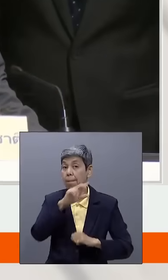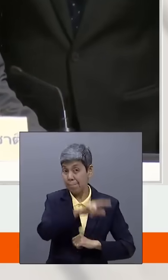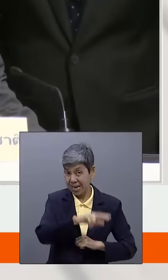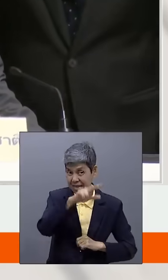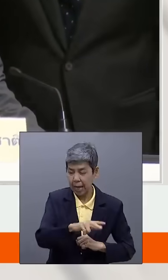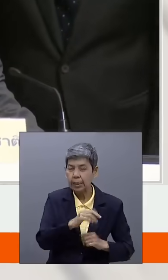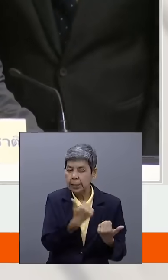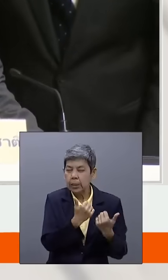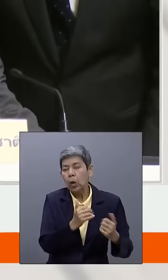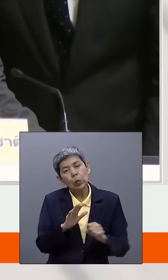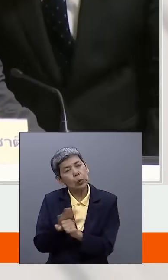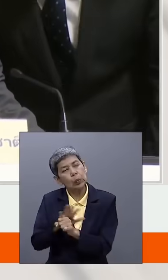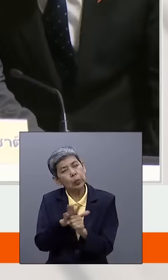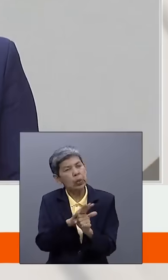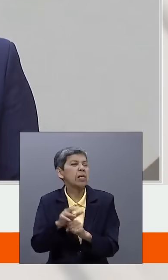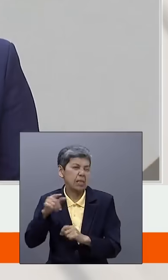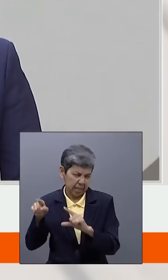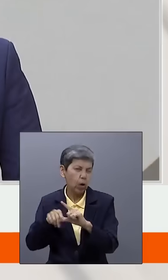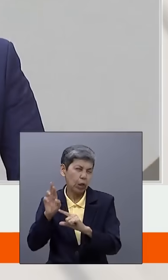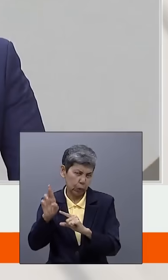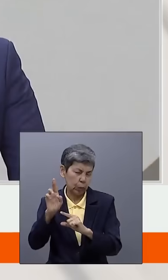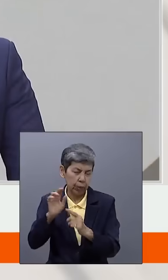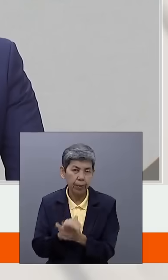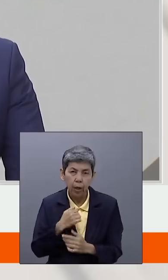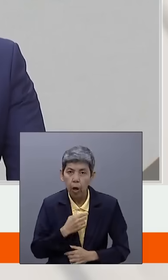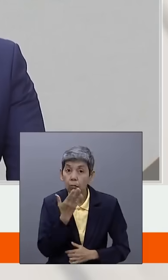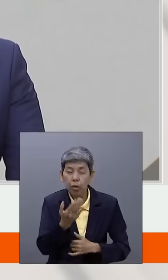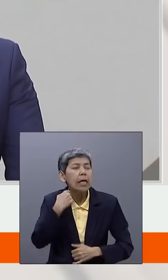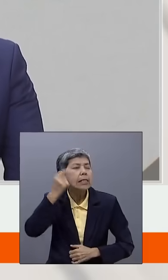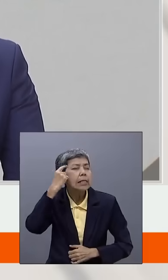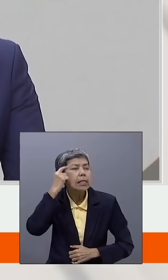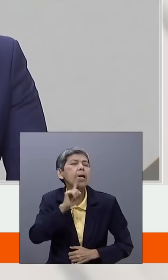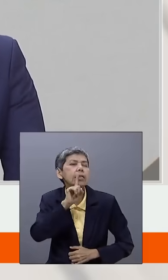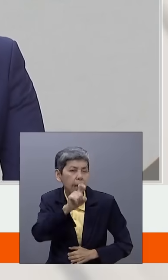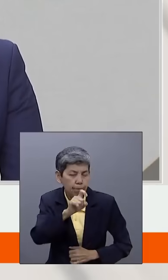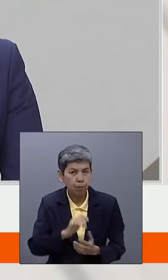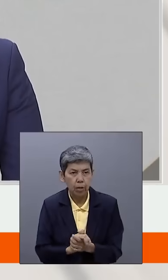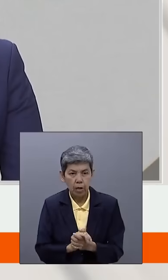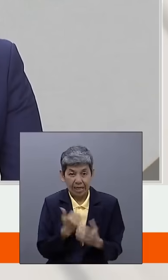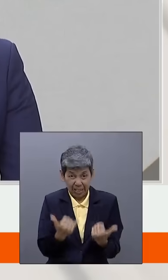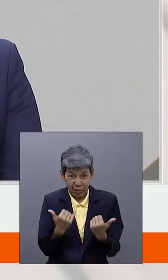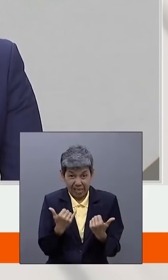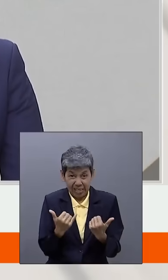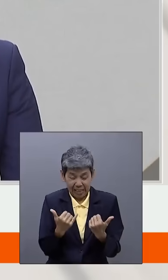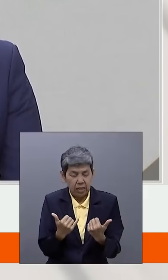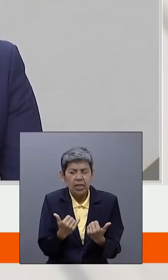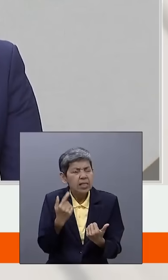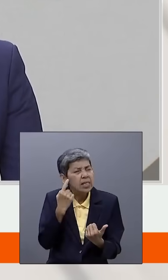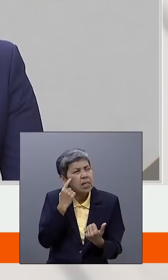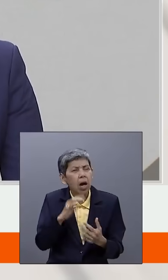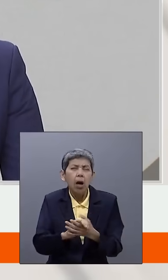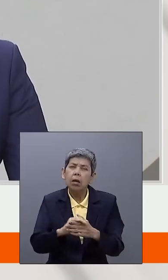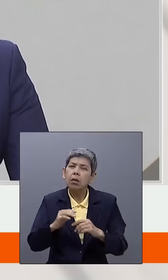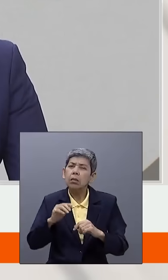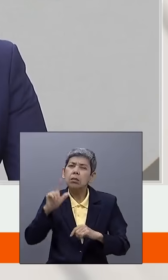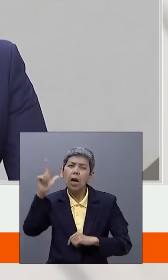เผชิญอยู่ในขณะนี้ ค่ะในการประเมินของคุณสุริยสัยค่ะมองสิ่งที่จะเกิดขึ้นหลังจากนี้อย่างไรเมื่อคุณ